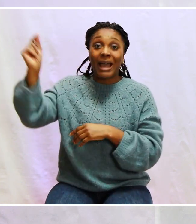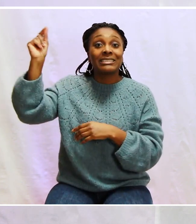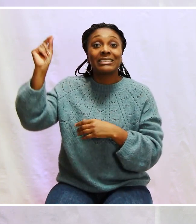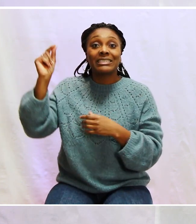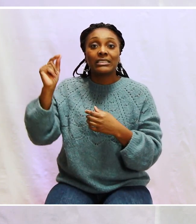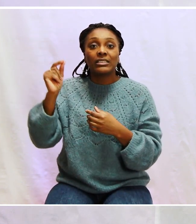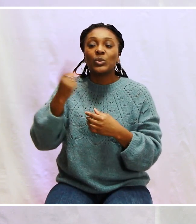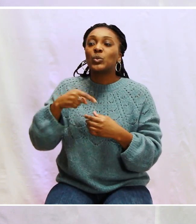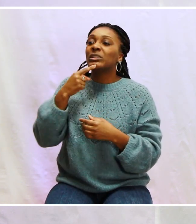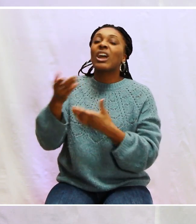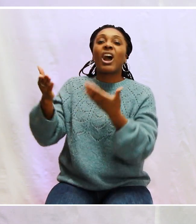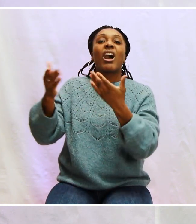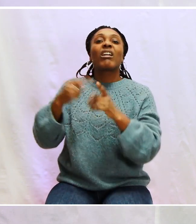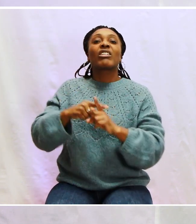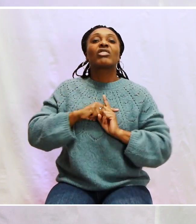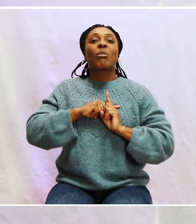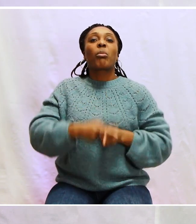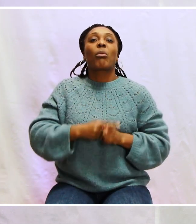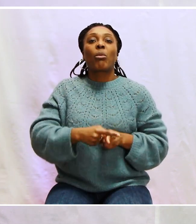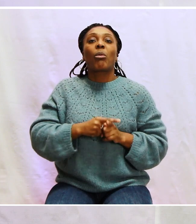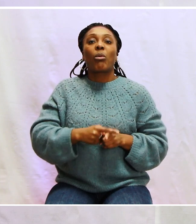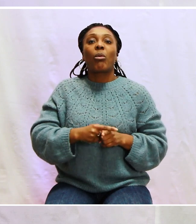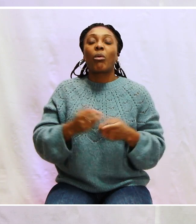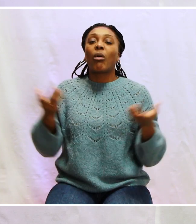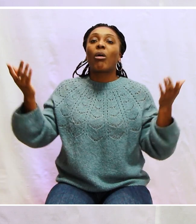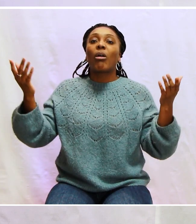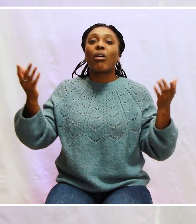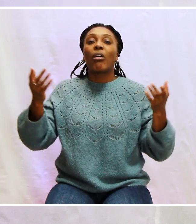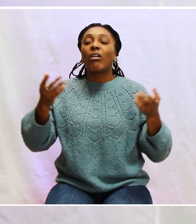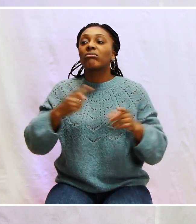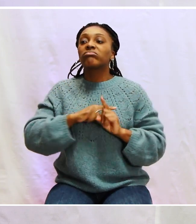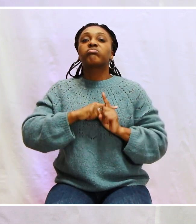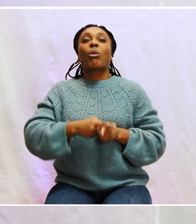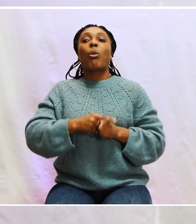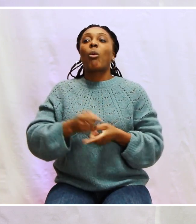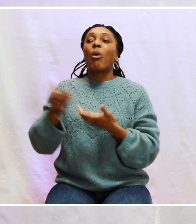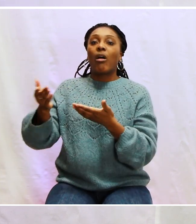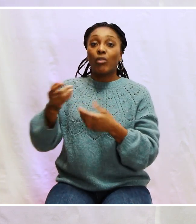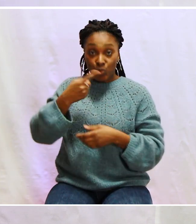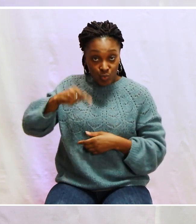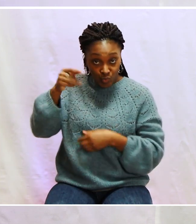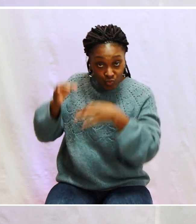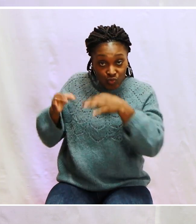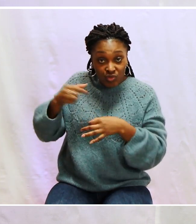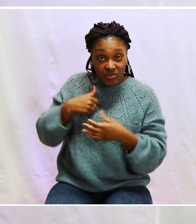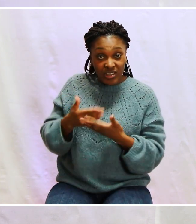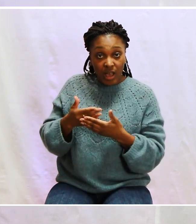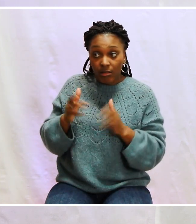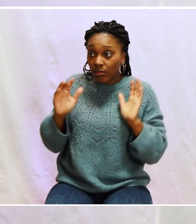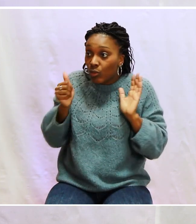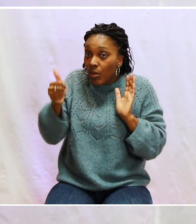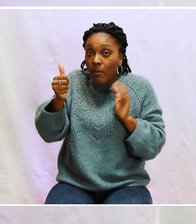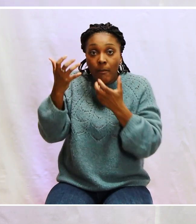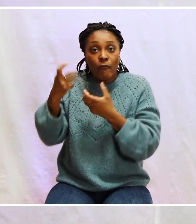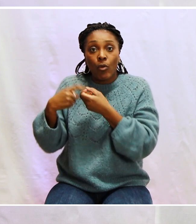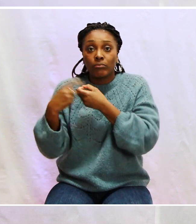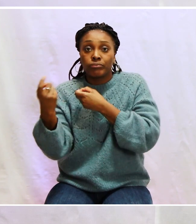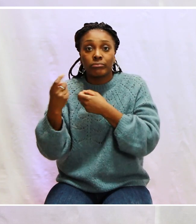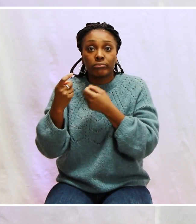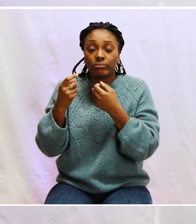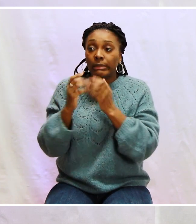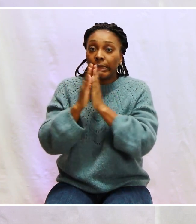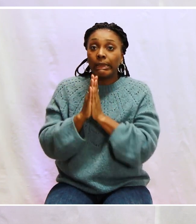autre et qu'on appelle rétrograde? Personne ne sait où ils en sont avec Dieu. Et je ne crois pas que Dieu nous appelle à juger quelqu'un qui prend du recul avec l'église locale ou quoi que ce